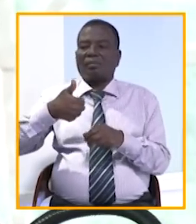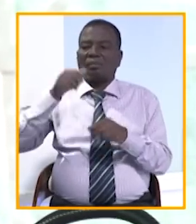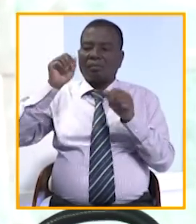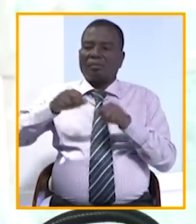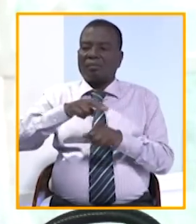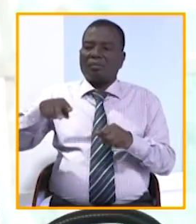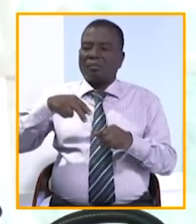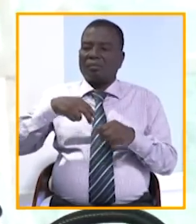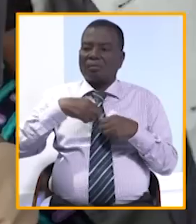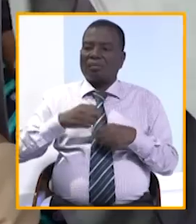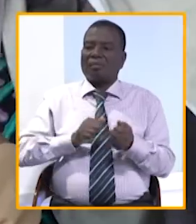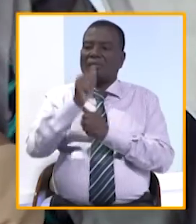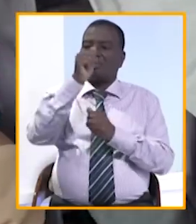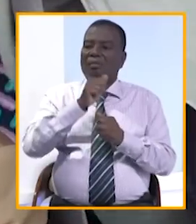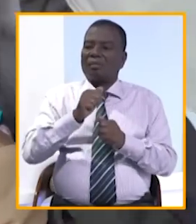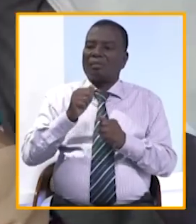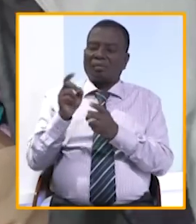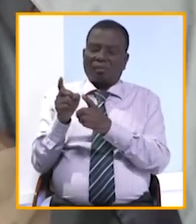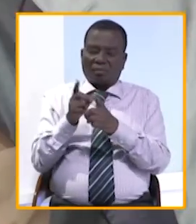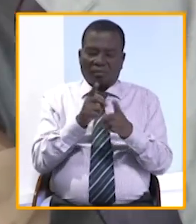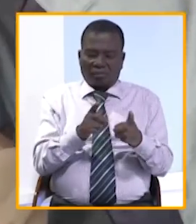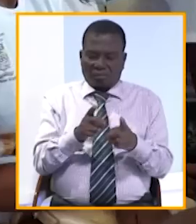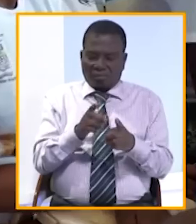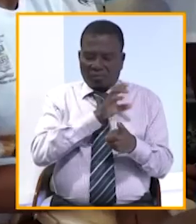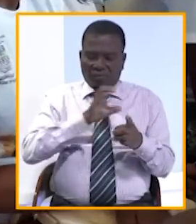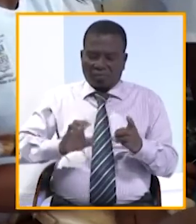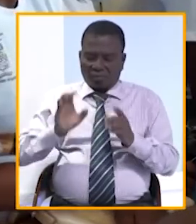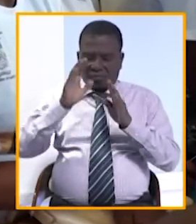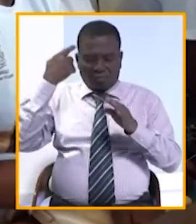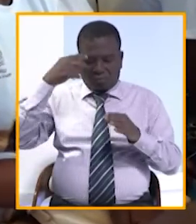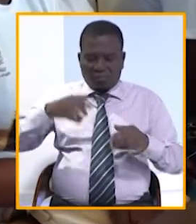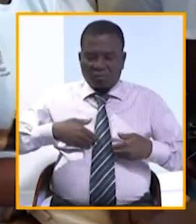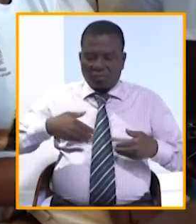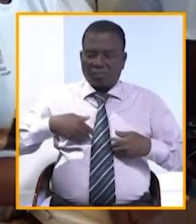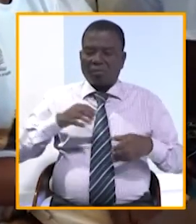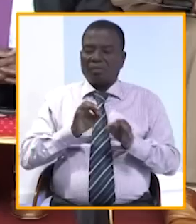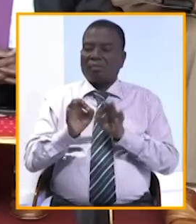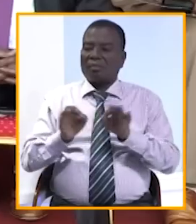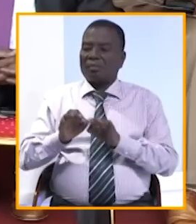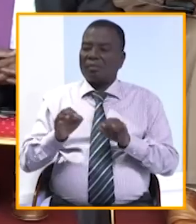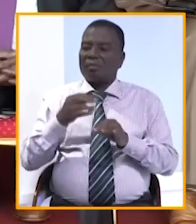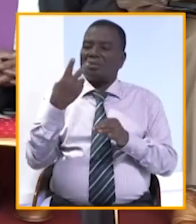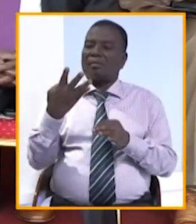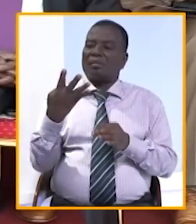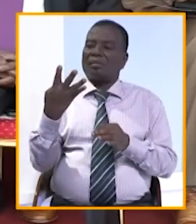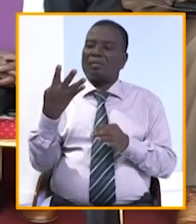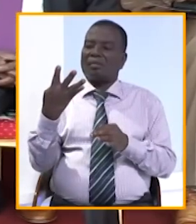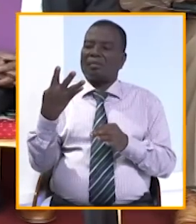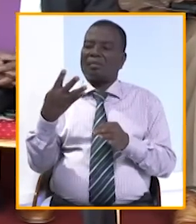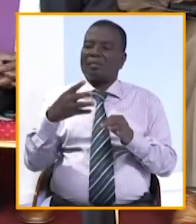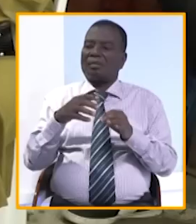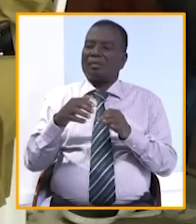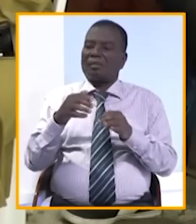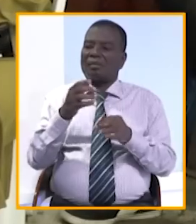vous puissiez avoir plus. Ce dispositif communal pour les jeunes est défini en 4 axes